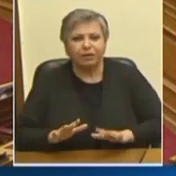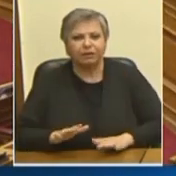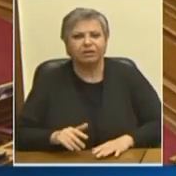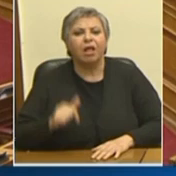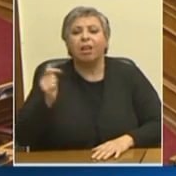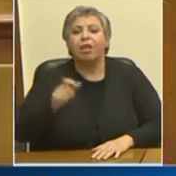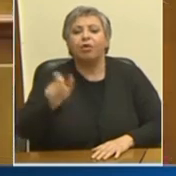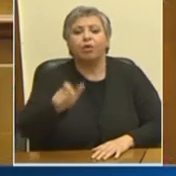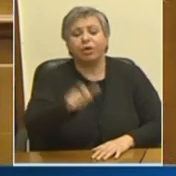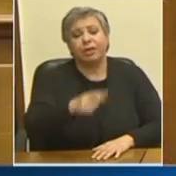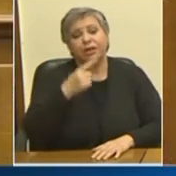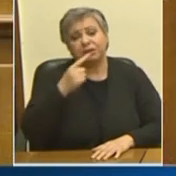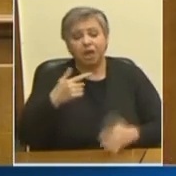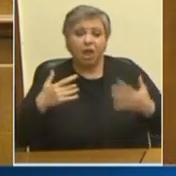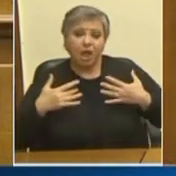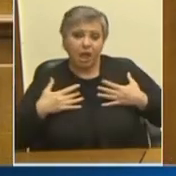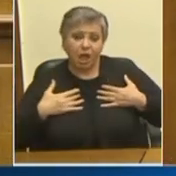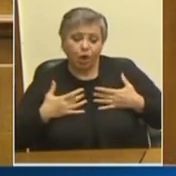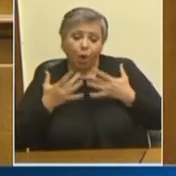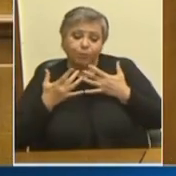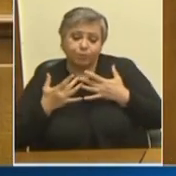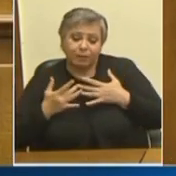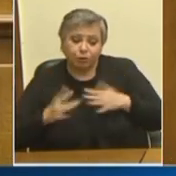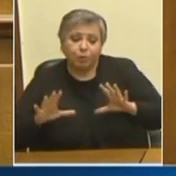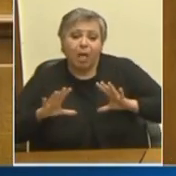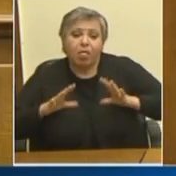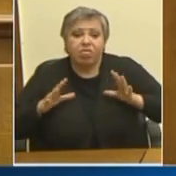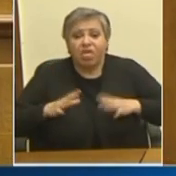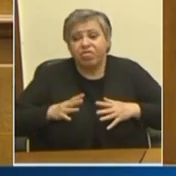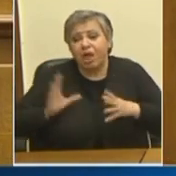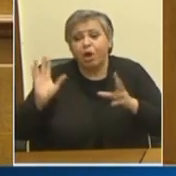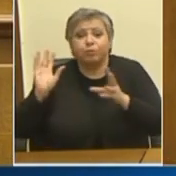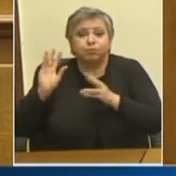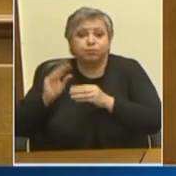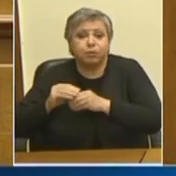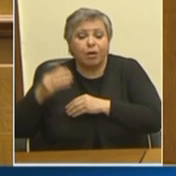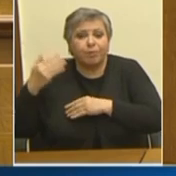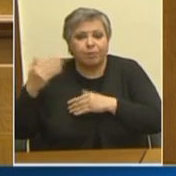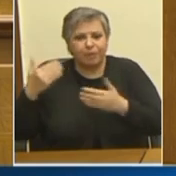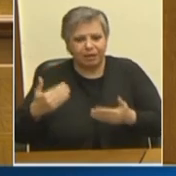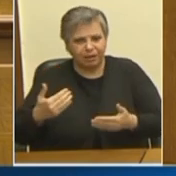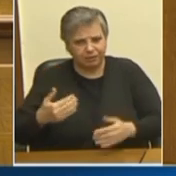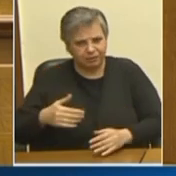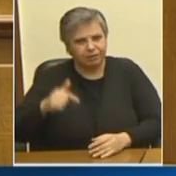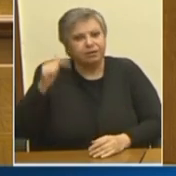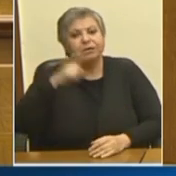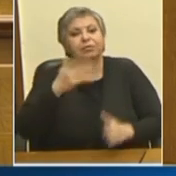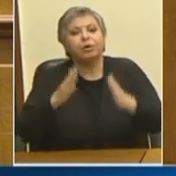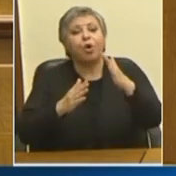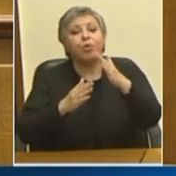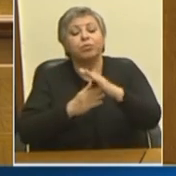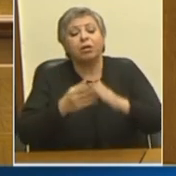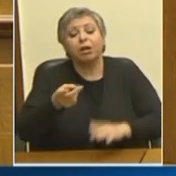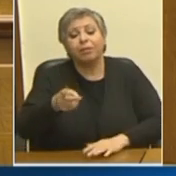αναδρομικά. Είναι τρόπος αυτός συμπεριφοράς προς την κοινωνία. Κύριε Πρόεδρε, ξέρετε ότι δεν υπήρξαν αναδρομικά για να παρετηθούν